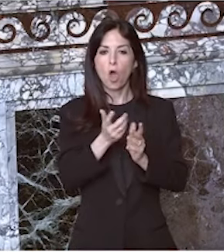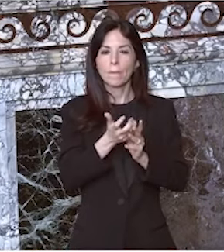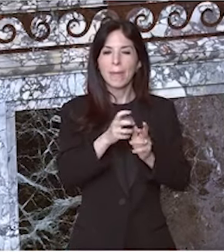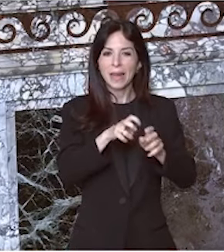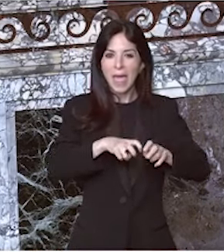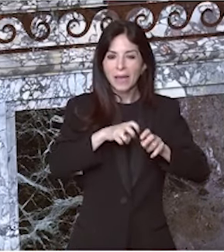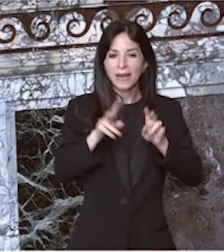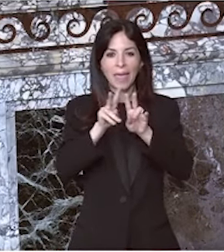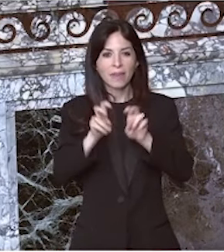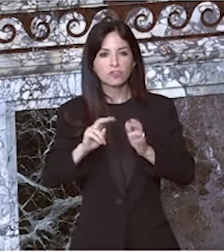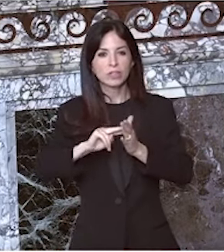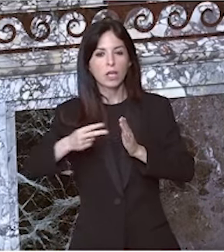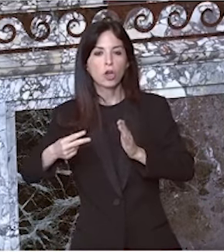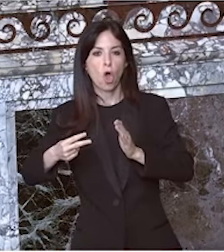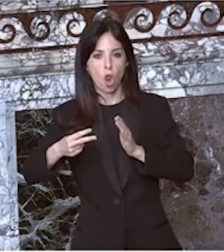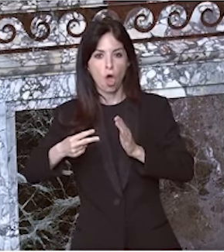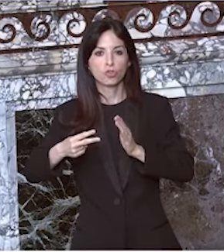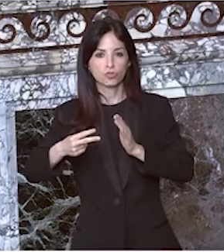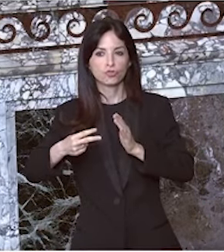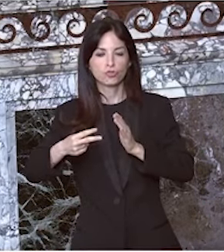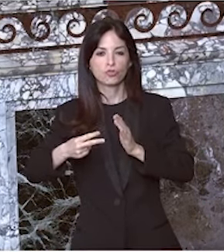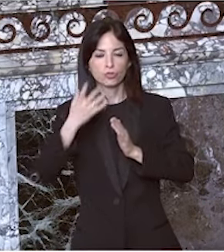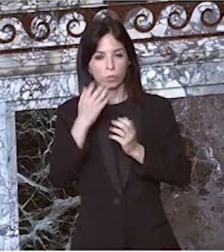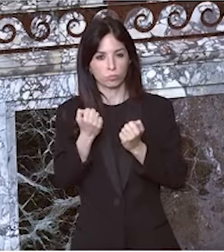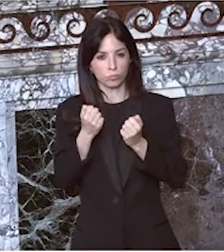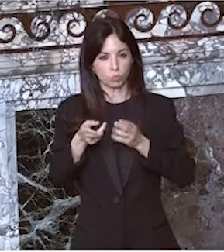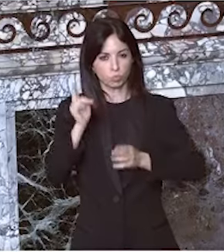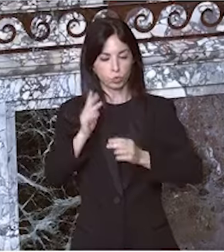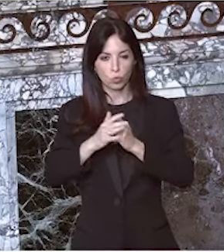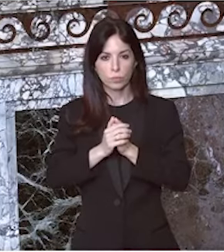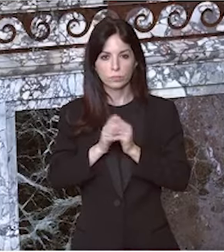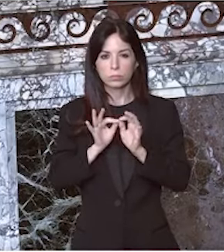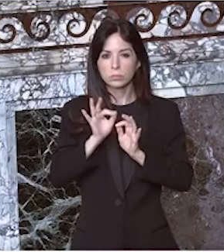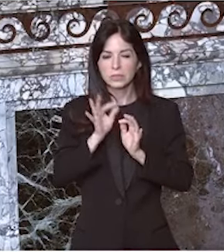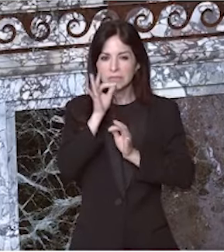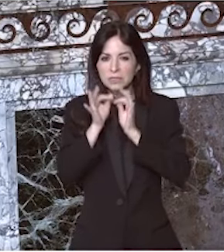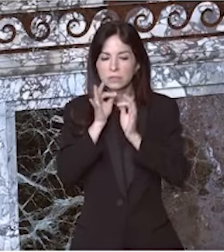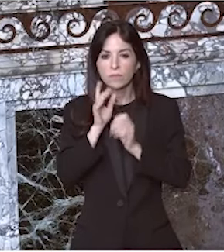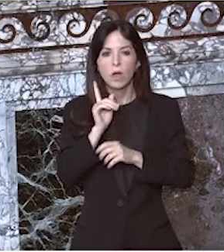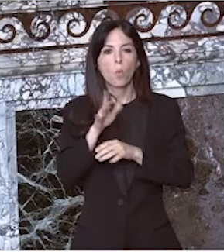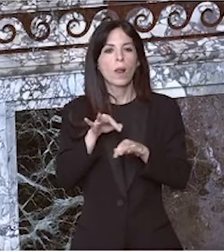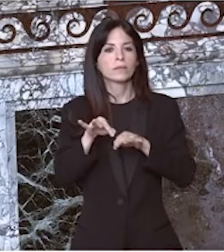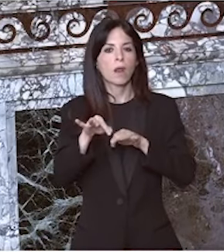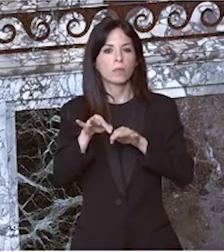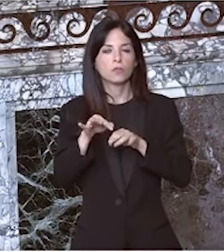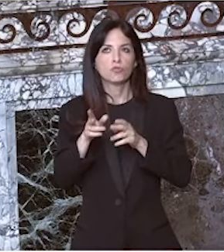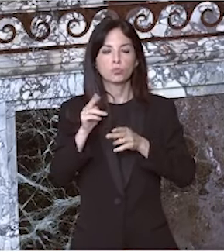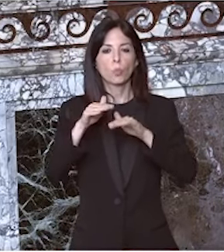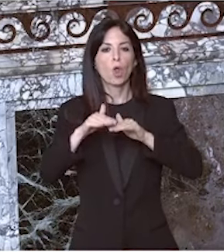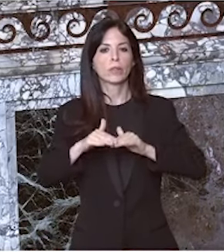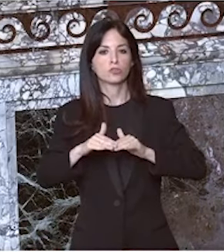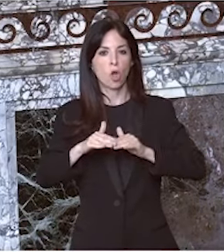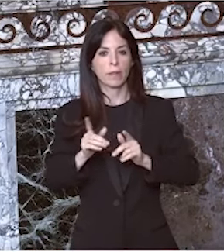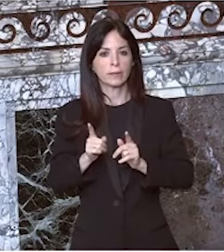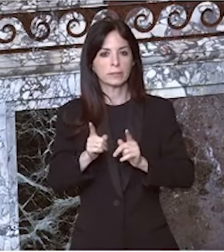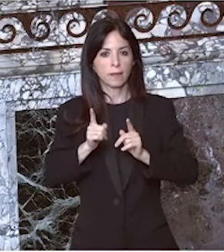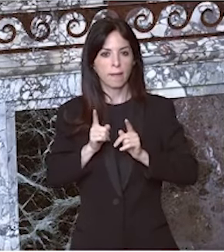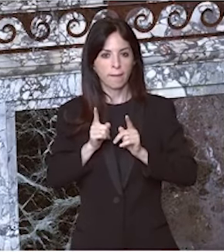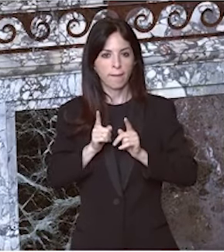agricoli, energetici, tecnologici. Le misure si sono spesso tradotte in politiche protezionistiche. Il numero